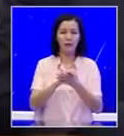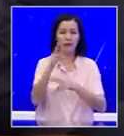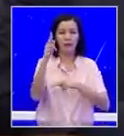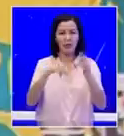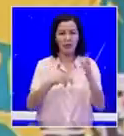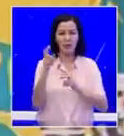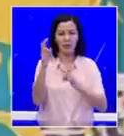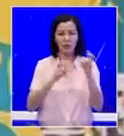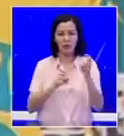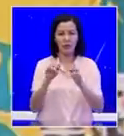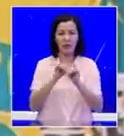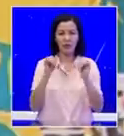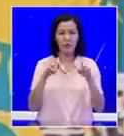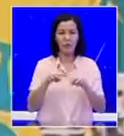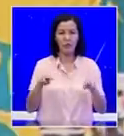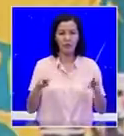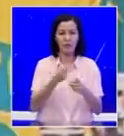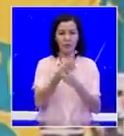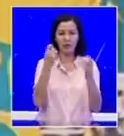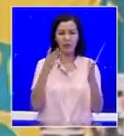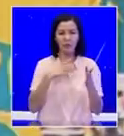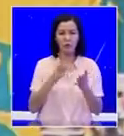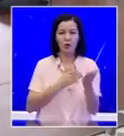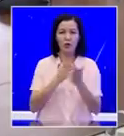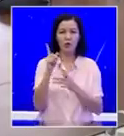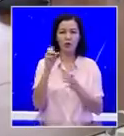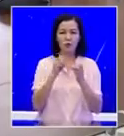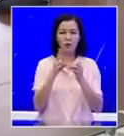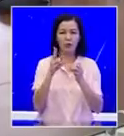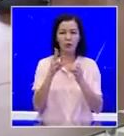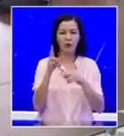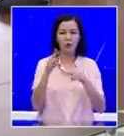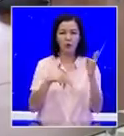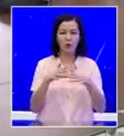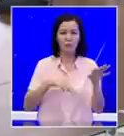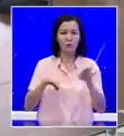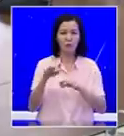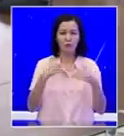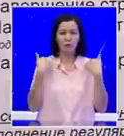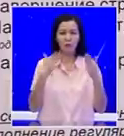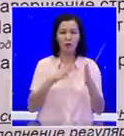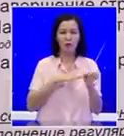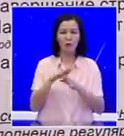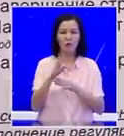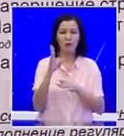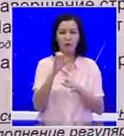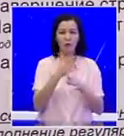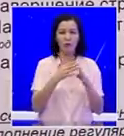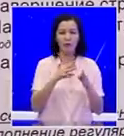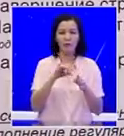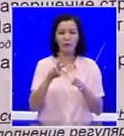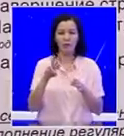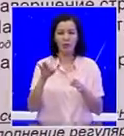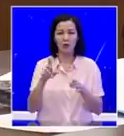және инфрақұрылымдық даму министрінің баяндауынша, бұл бағытта 112 инфрақұрылымдық жоба ұсынылған. Оны жүзеге асыруға 5,5 триллион